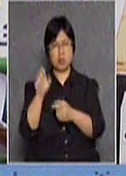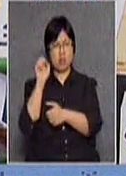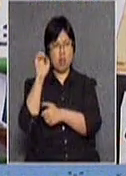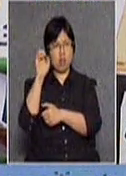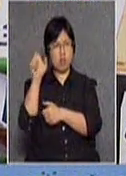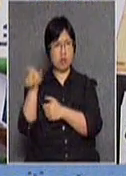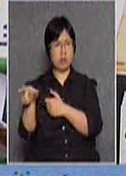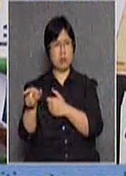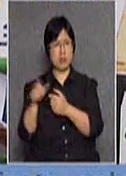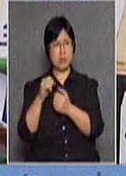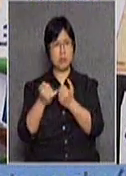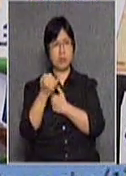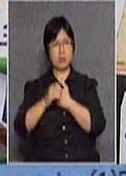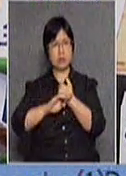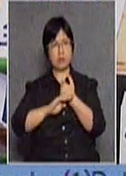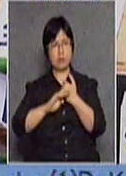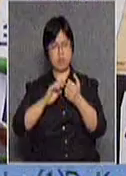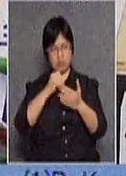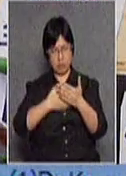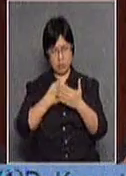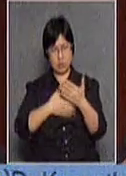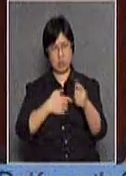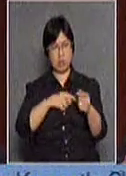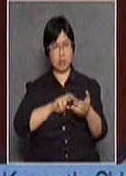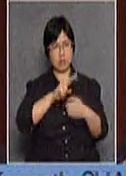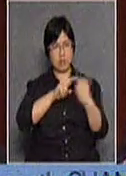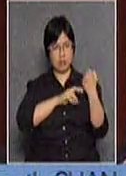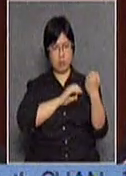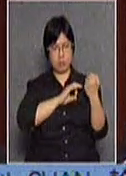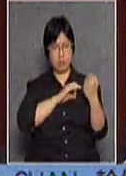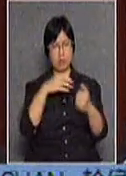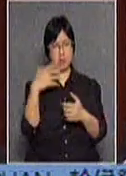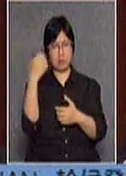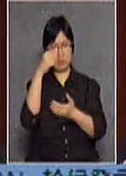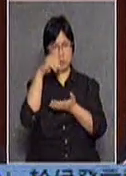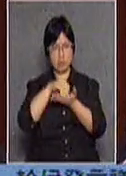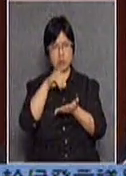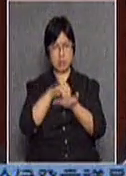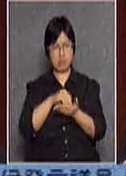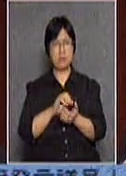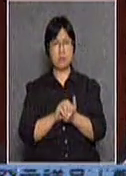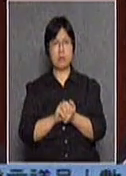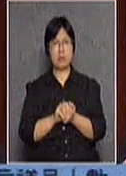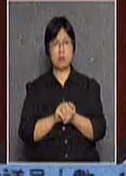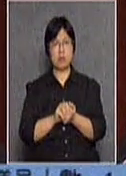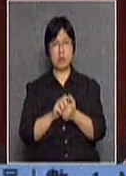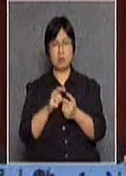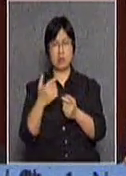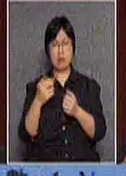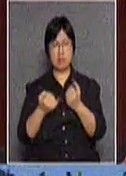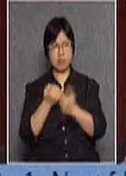議員咧違反議事規則咧，是由立法會主席去判斷是否有違